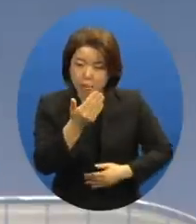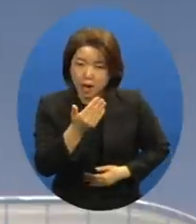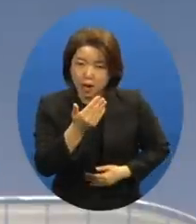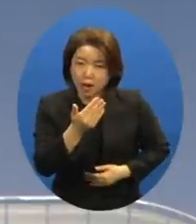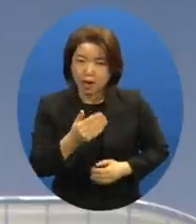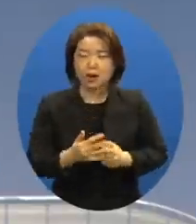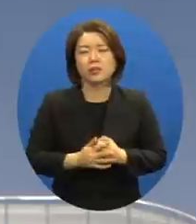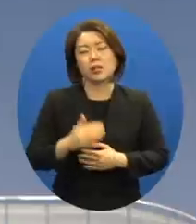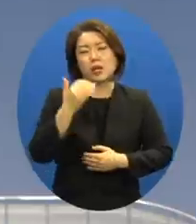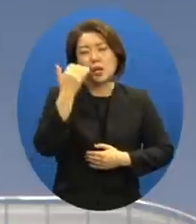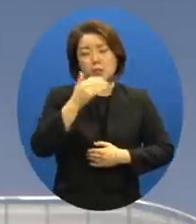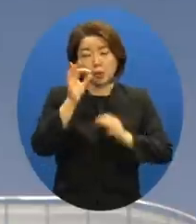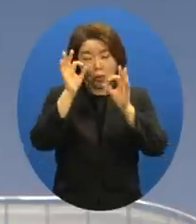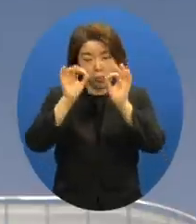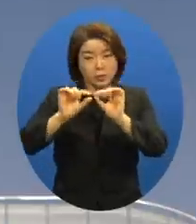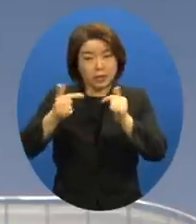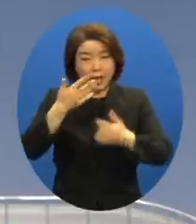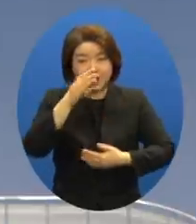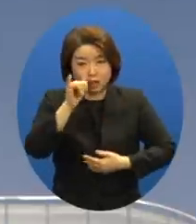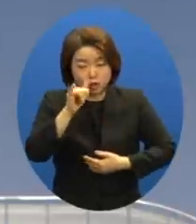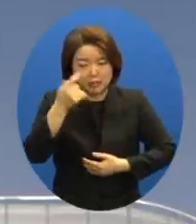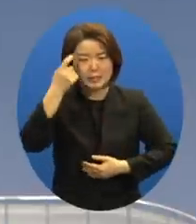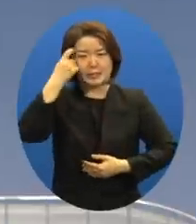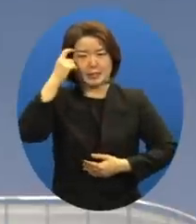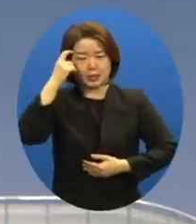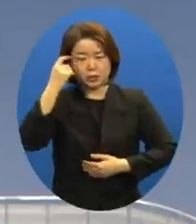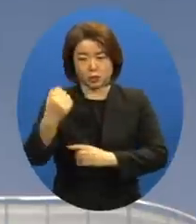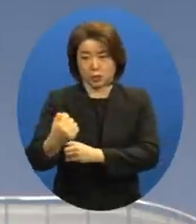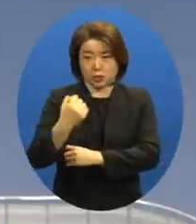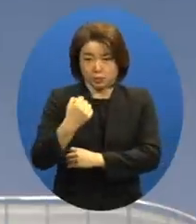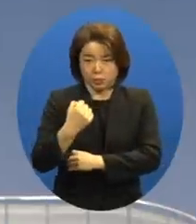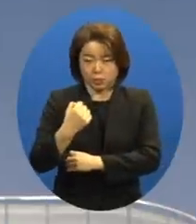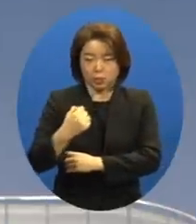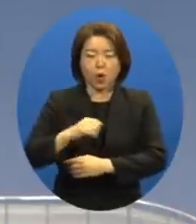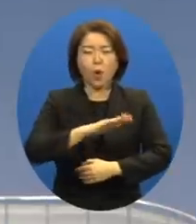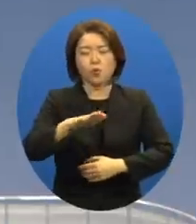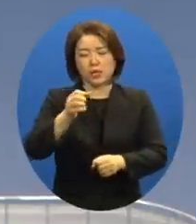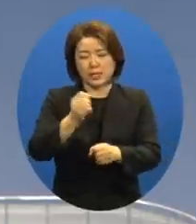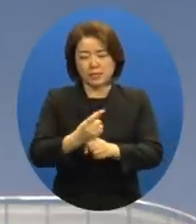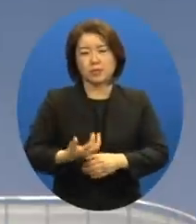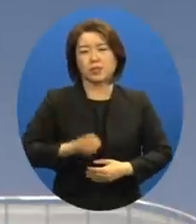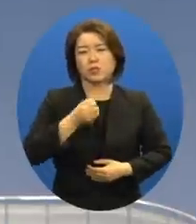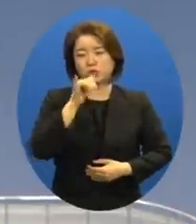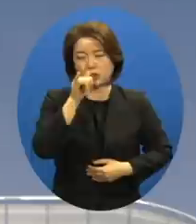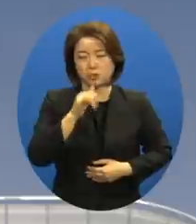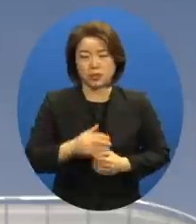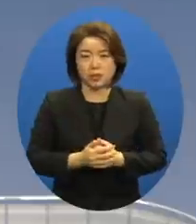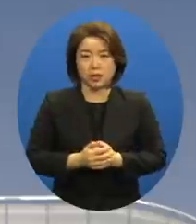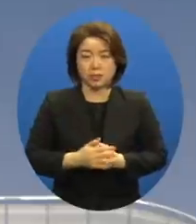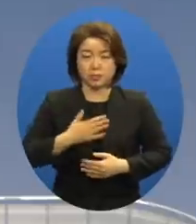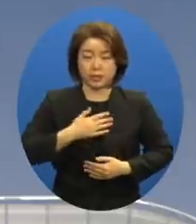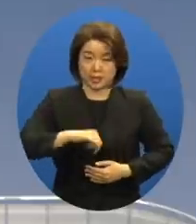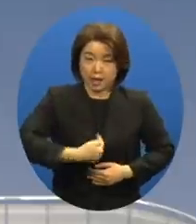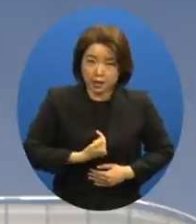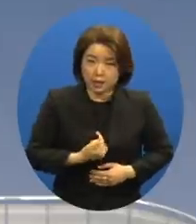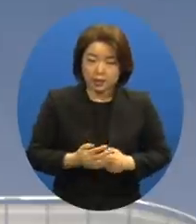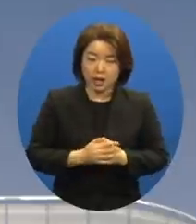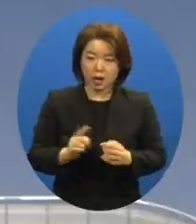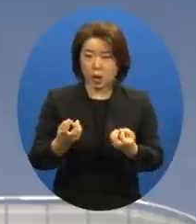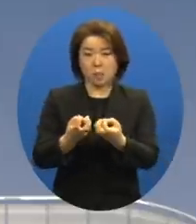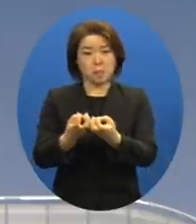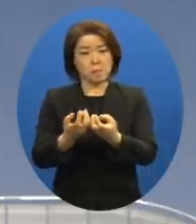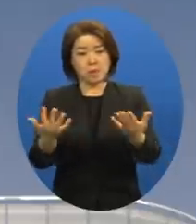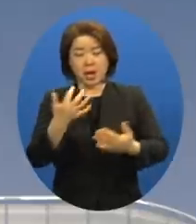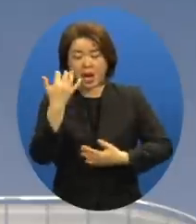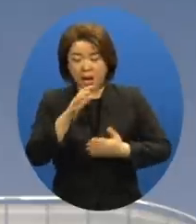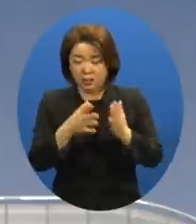엄나무를 보지 않을 수 있는 의지도 능력도 우리에게 이미 있습니다 스스로가 어쩔 수 없이